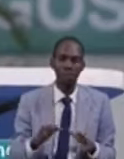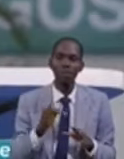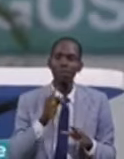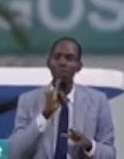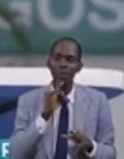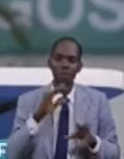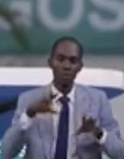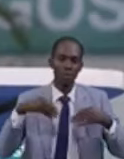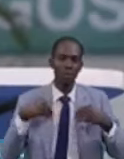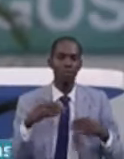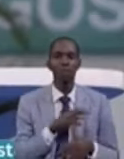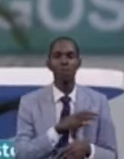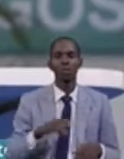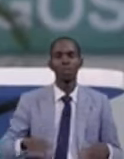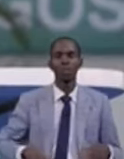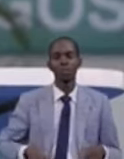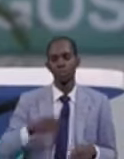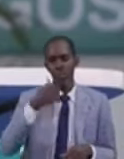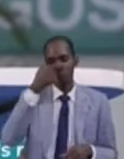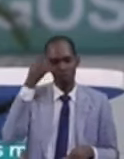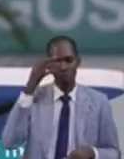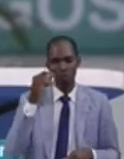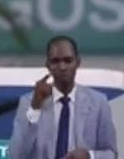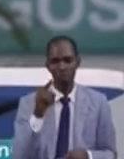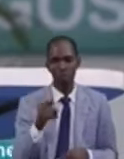Seigneur quelle expérience